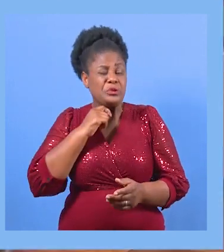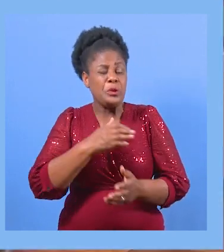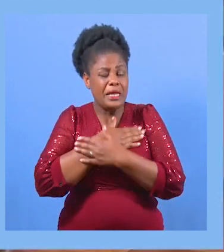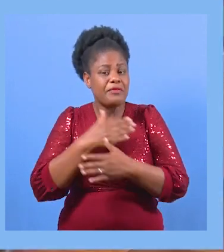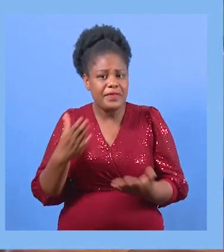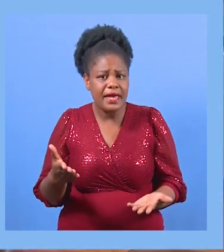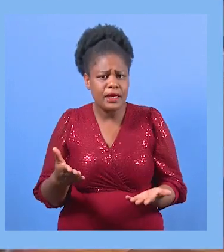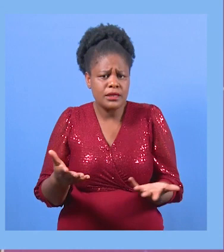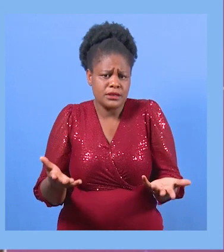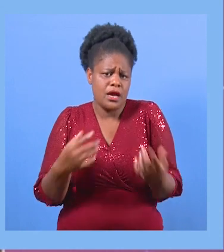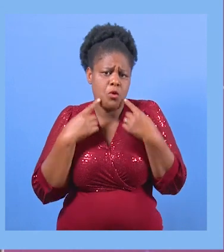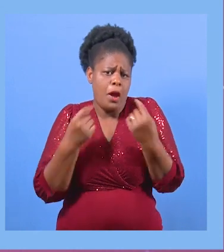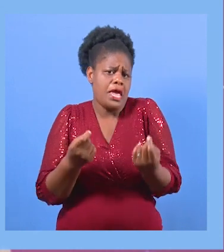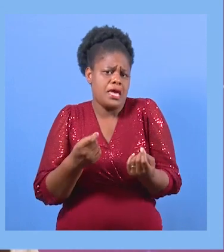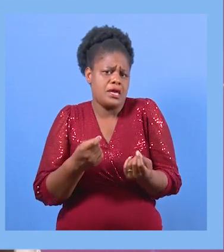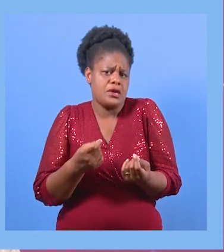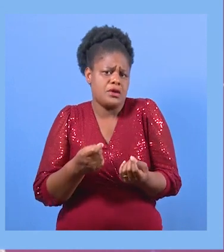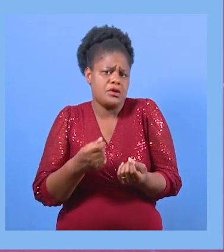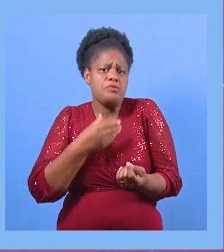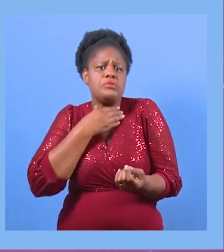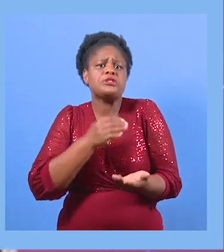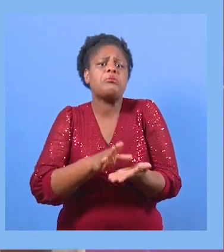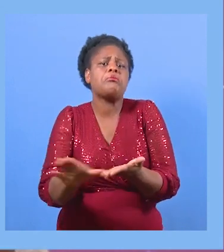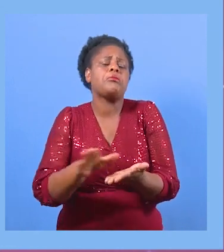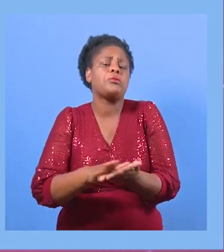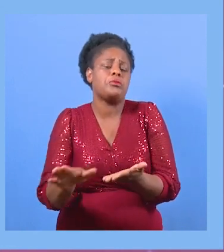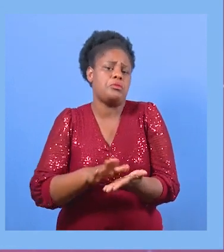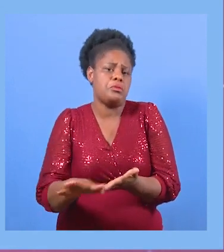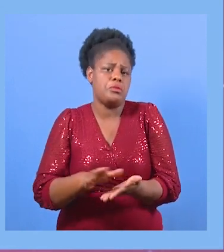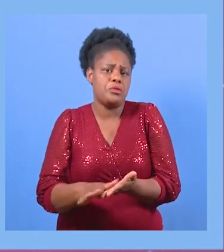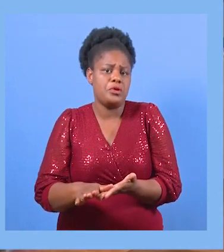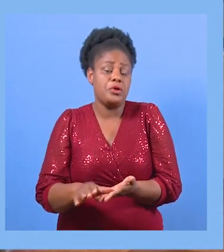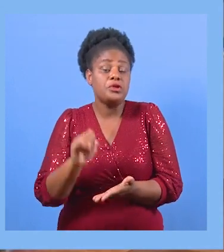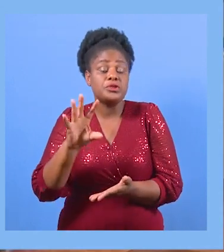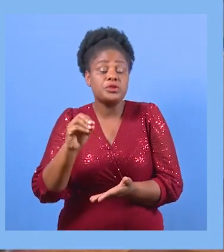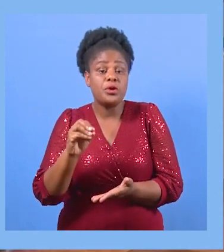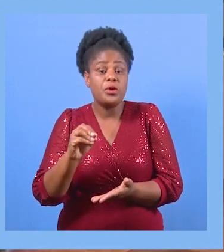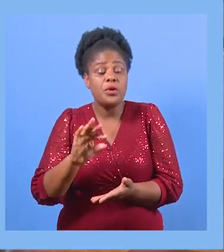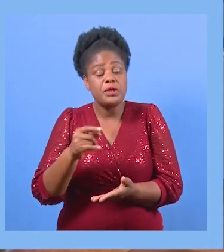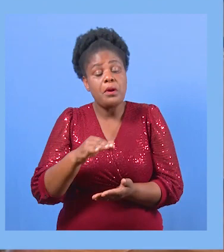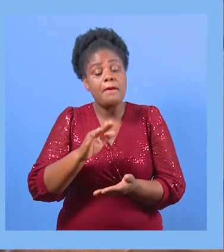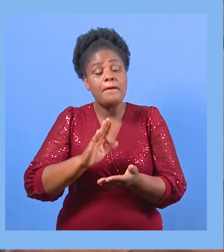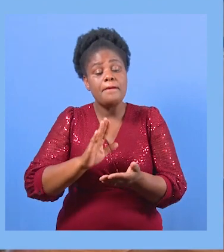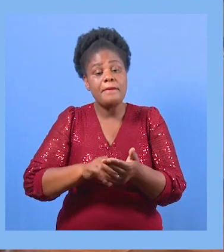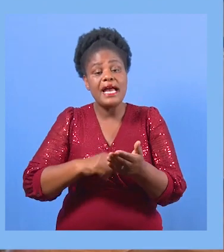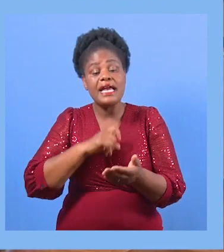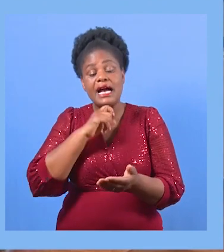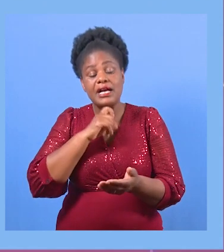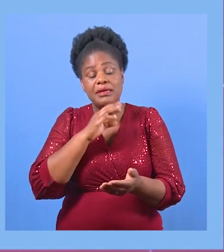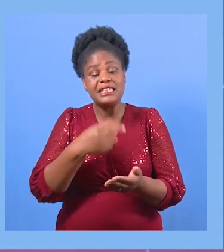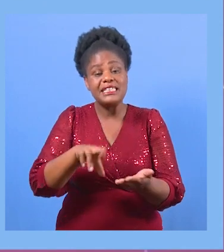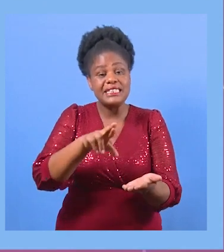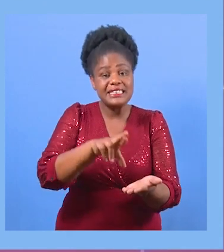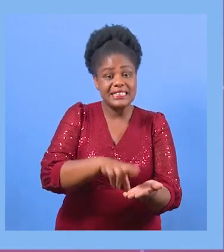kuti mota ine magwaro inofanirwa kunyorwa zita, registration book, kuti nderaningi. saka wawatengera